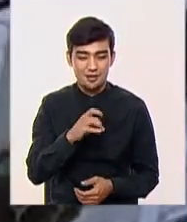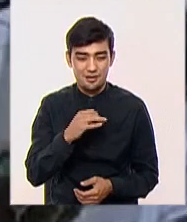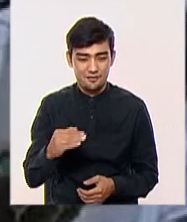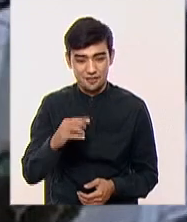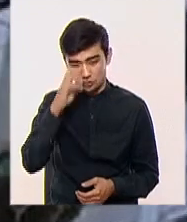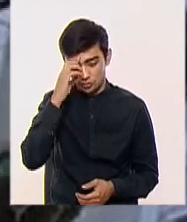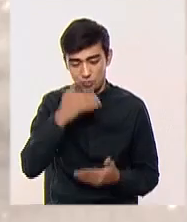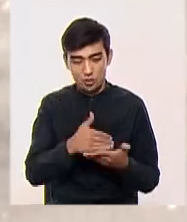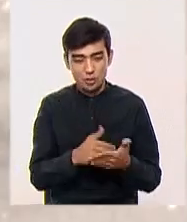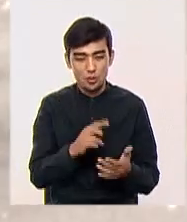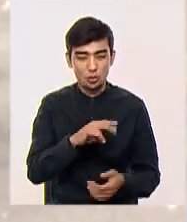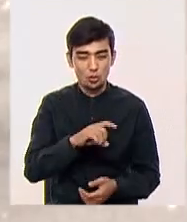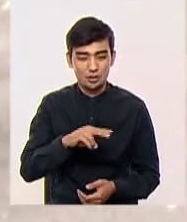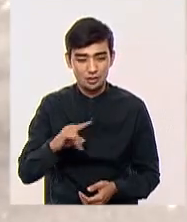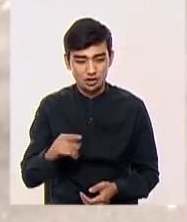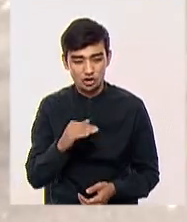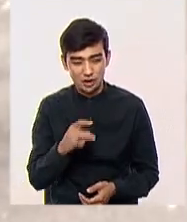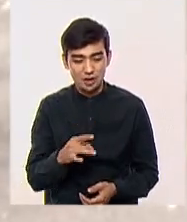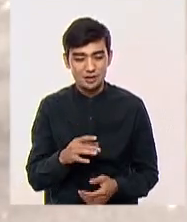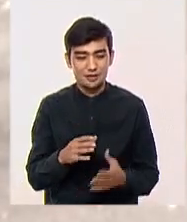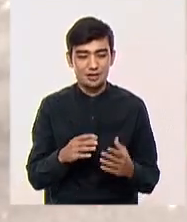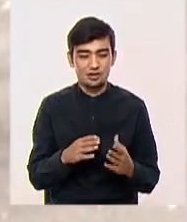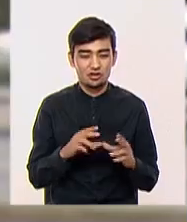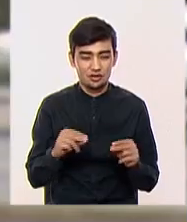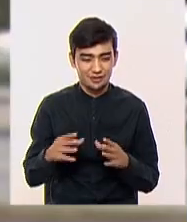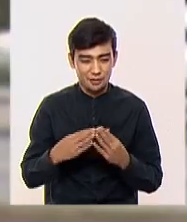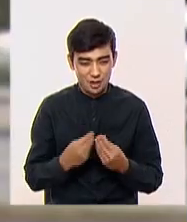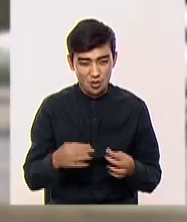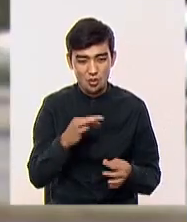«Нурлы жер», «Бақытты отбасы», «Аскери баспана», «Шаңырақ» и